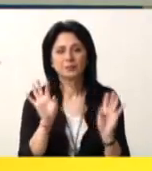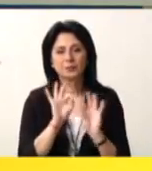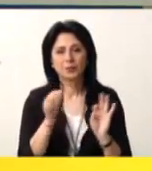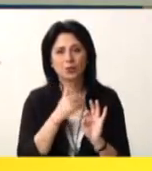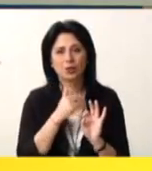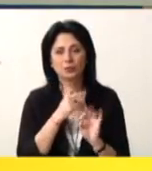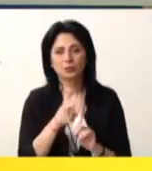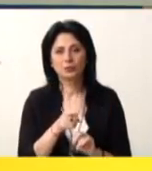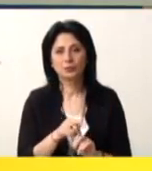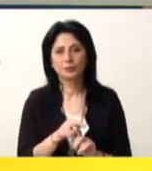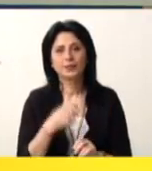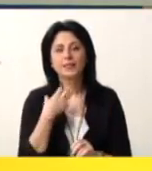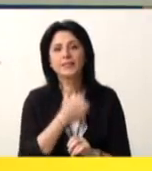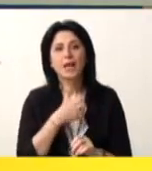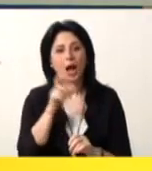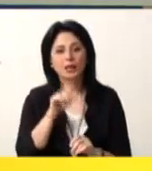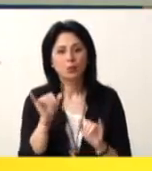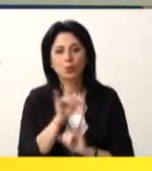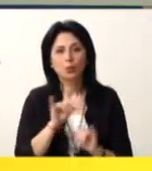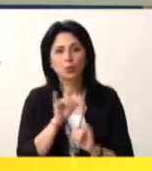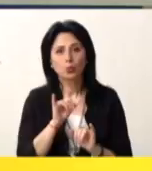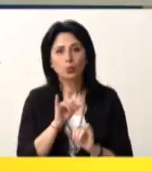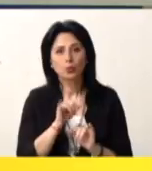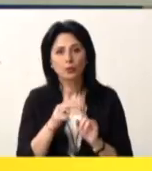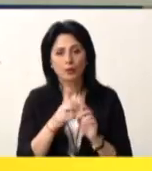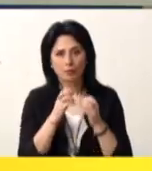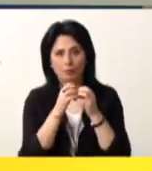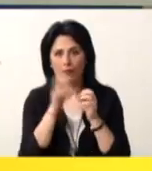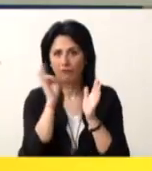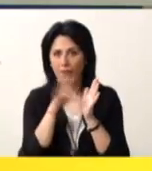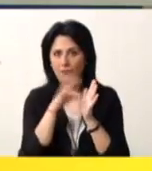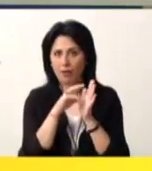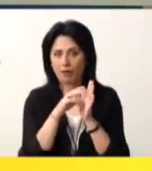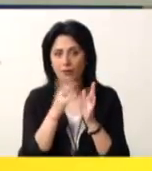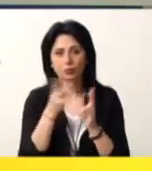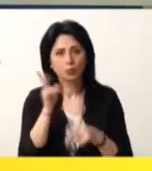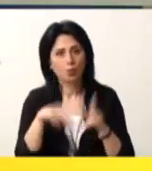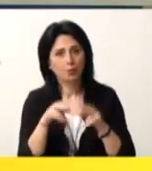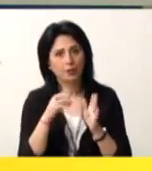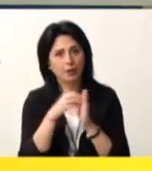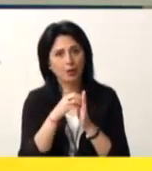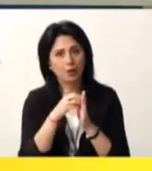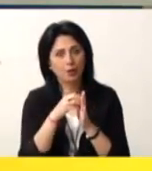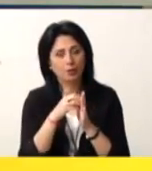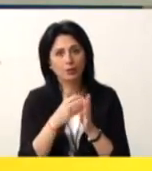უპასუხოთ, ადამიანს უხდება თანაცხოვრება ამ პრობლემასთან, თუ